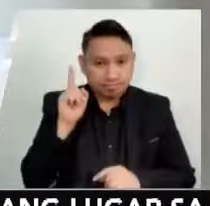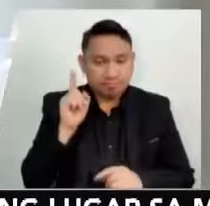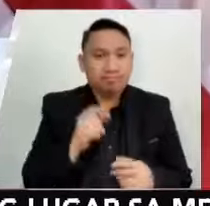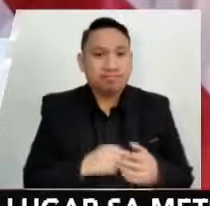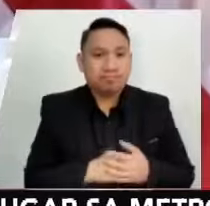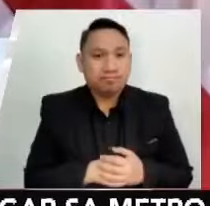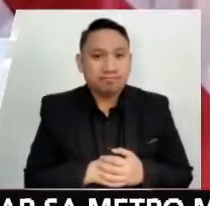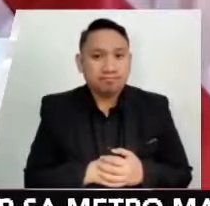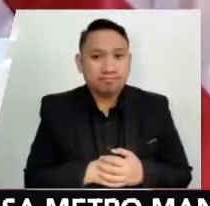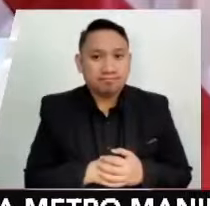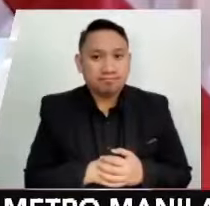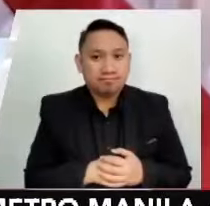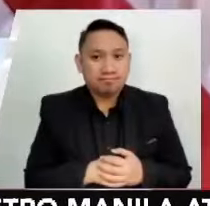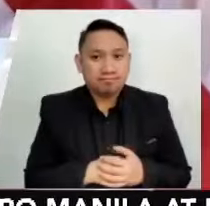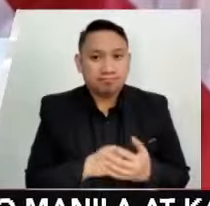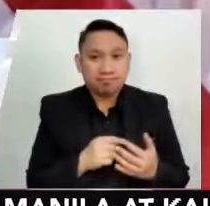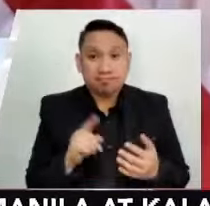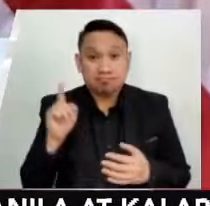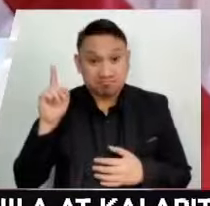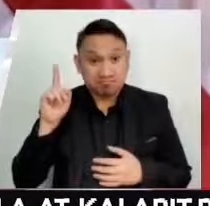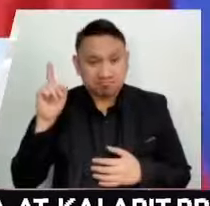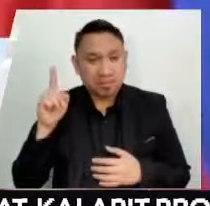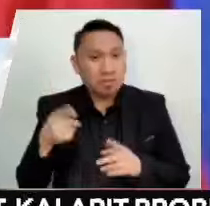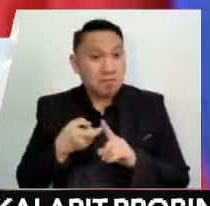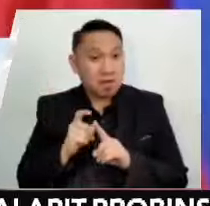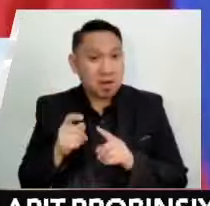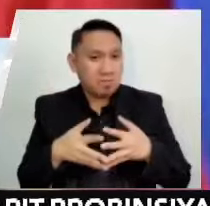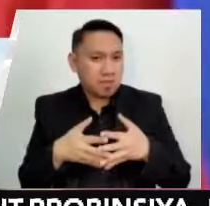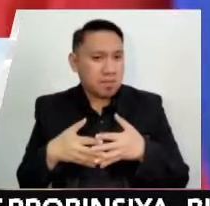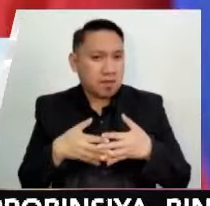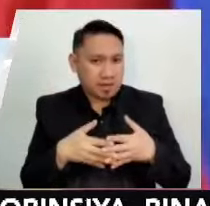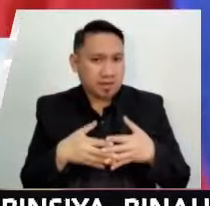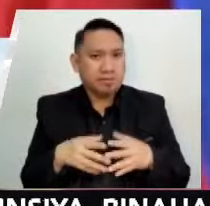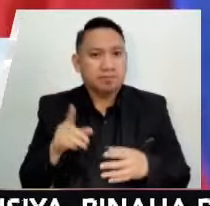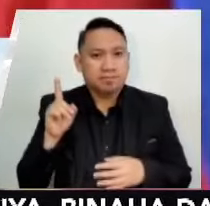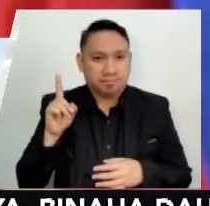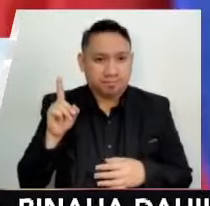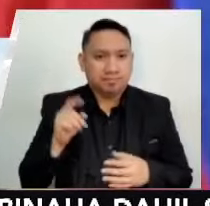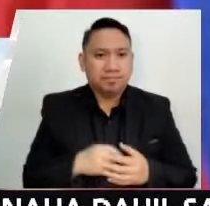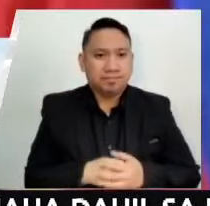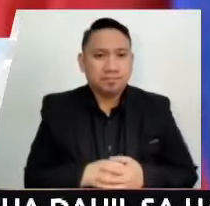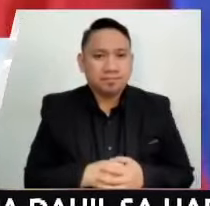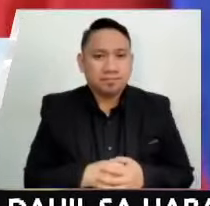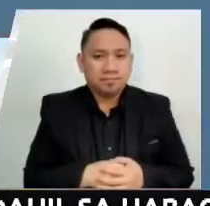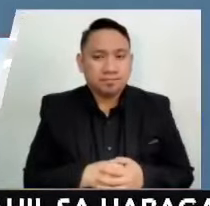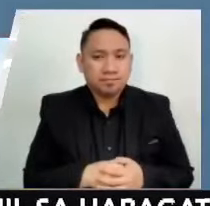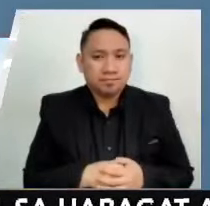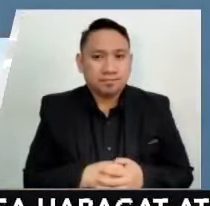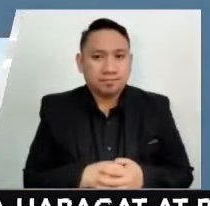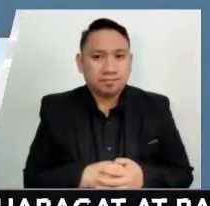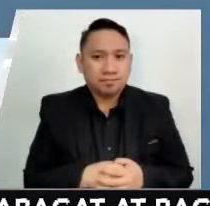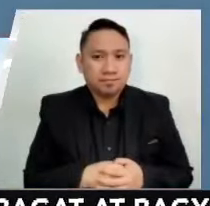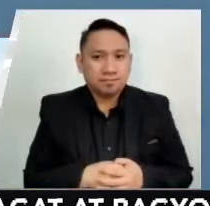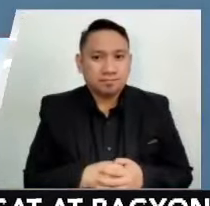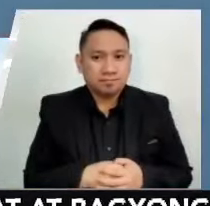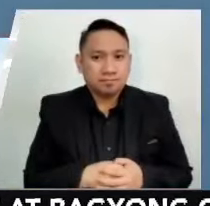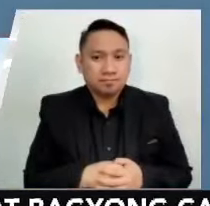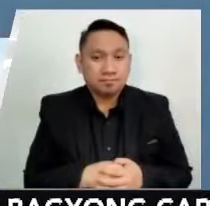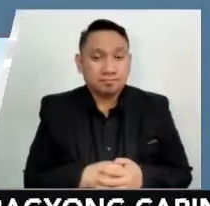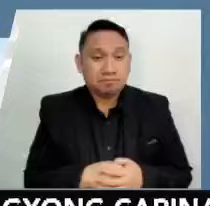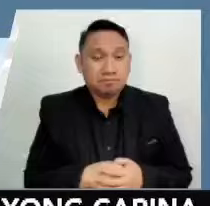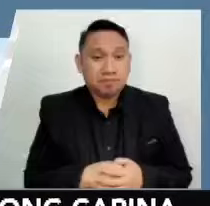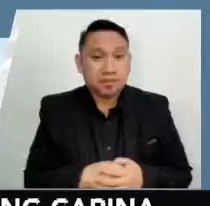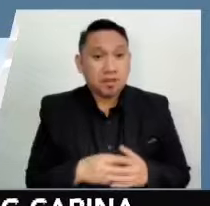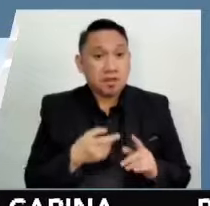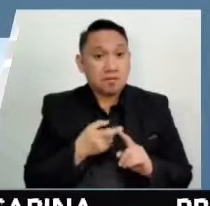Chodoro, U.S. Secretary of State Anthony Blinken at U.S. Secretary of Defense Lloyd Austin III. Ayon sa ating Department of Foreign